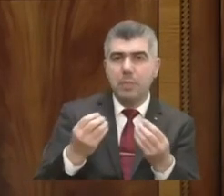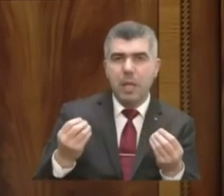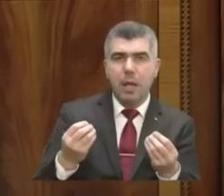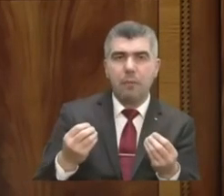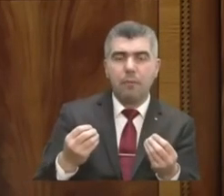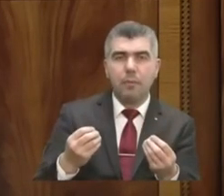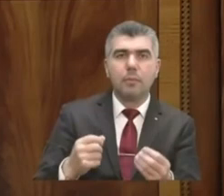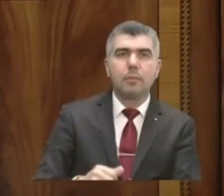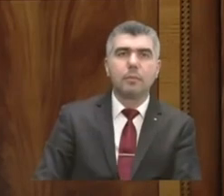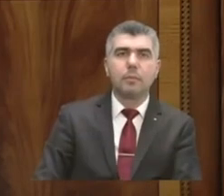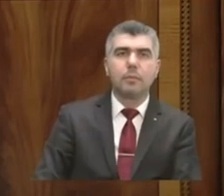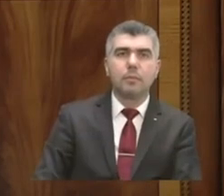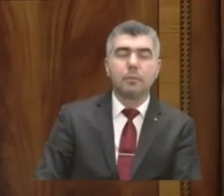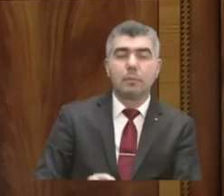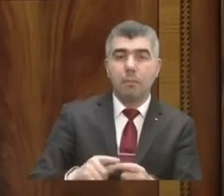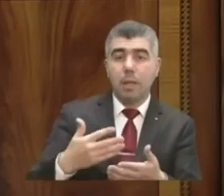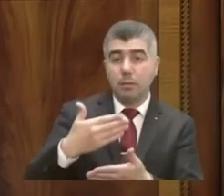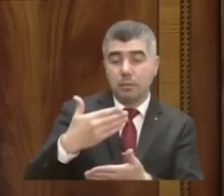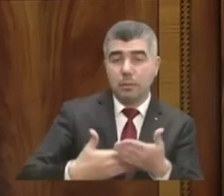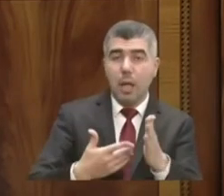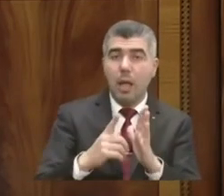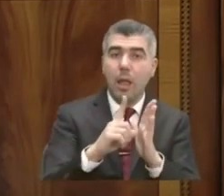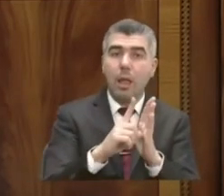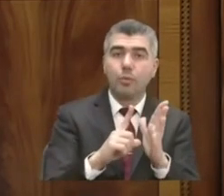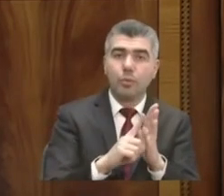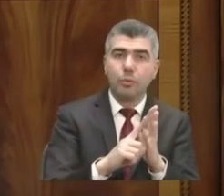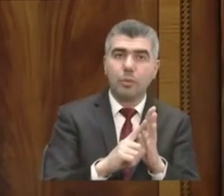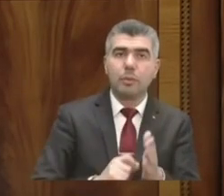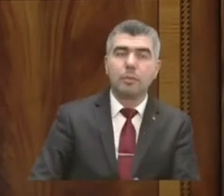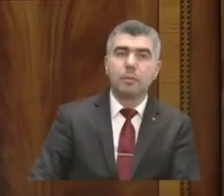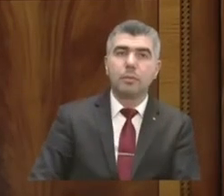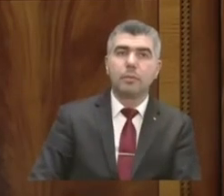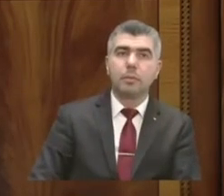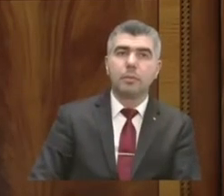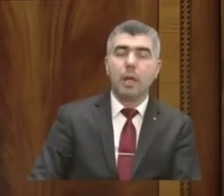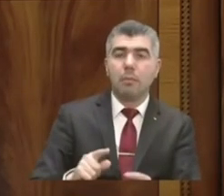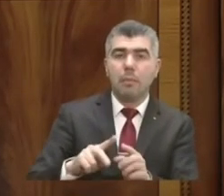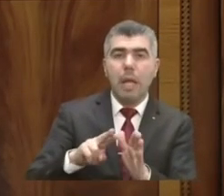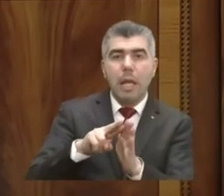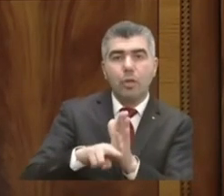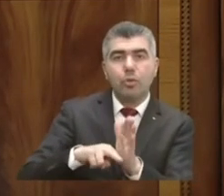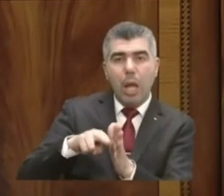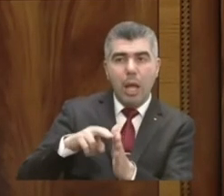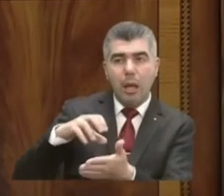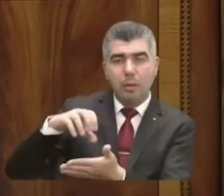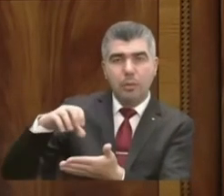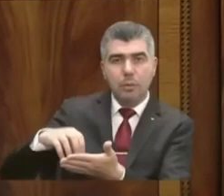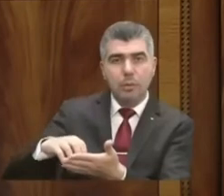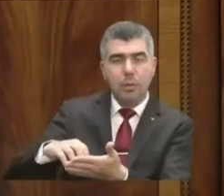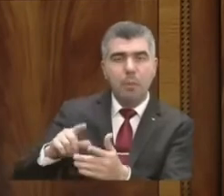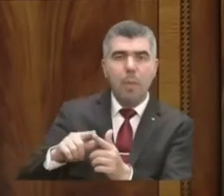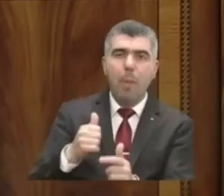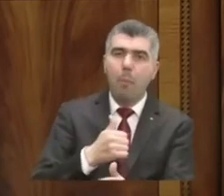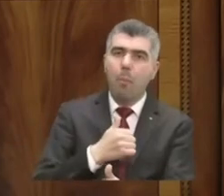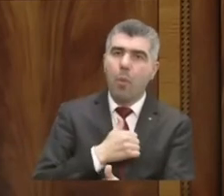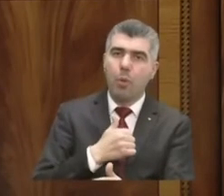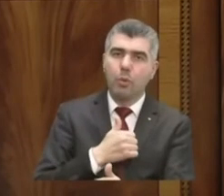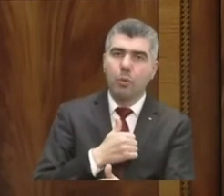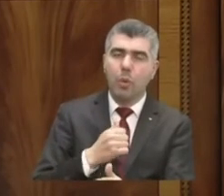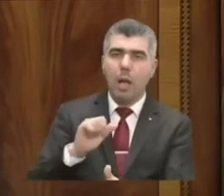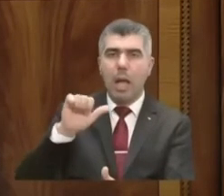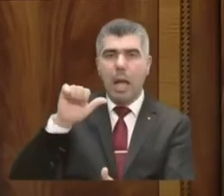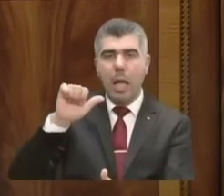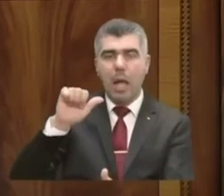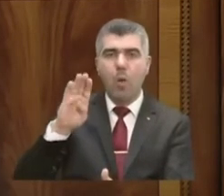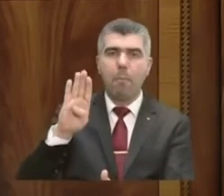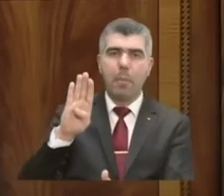تكلمنا بزاف مجال الديكري اللي خرجنا فيه دي ريجيون اللي هما نوتر، فيه لا ريجيون ا ولا